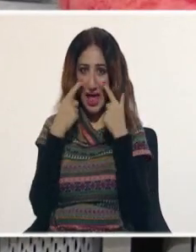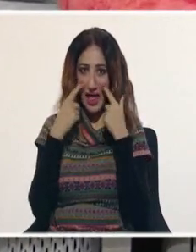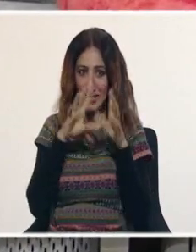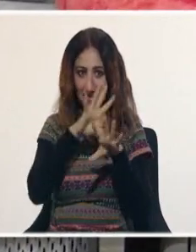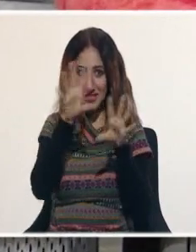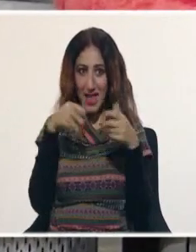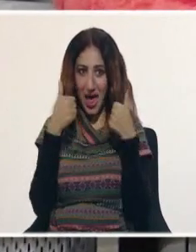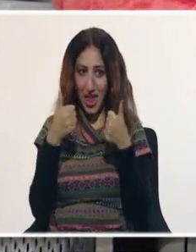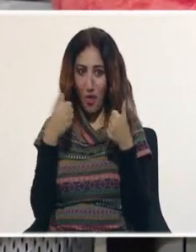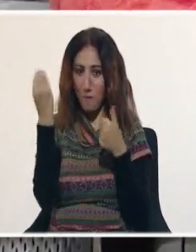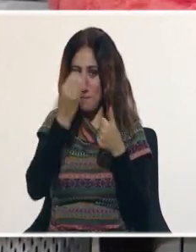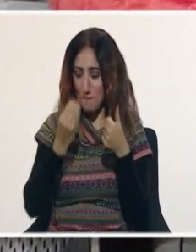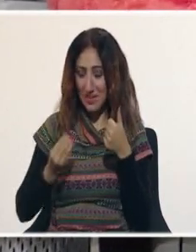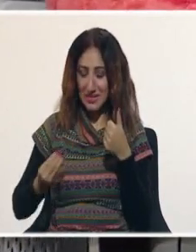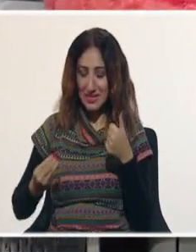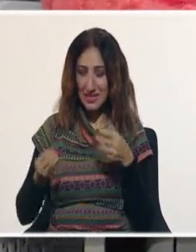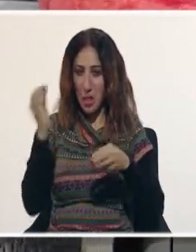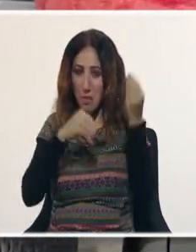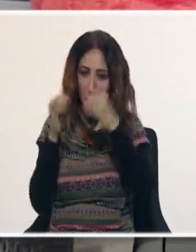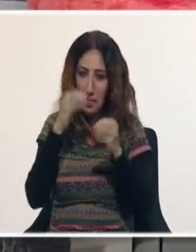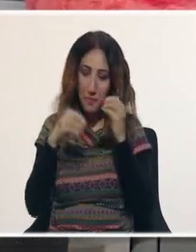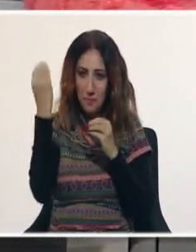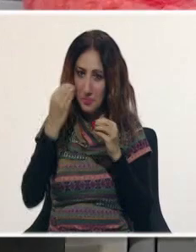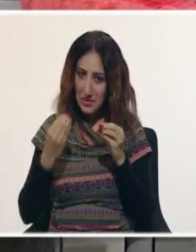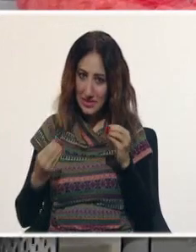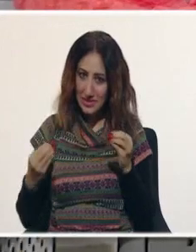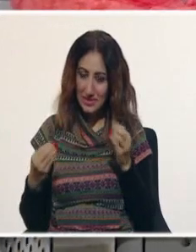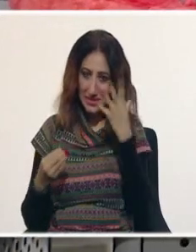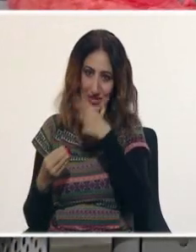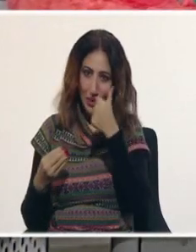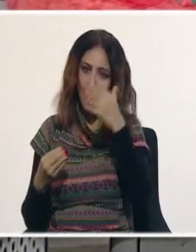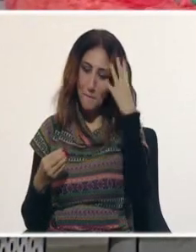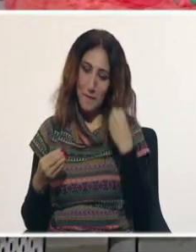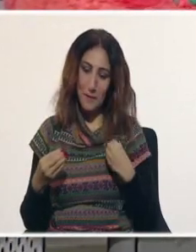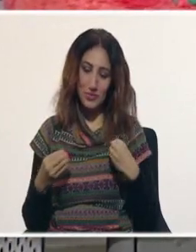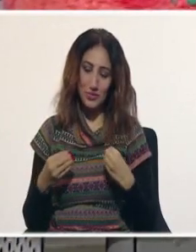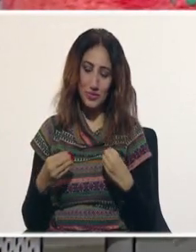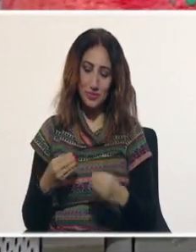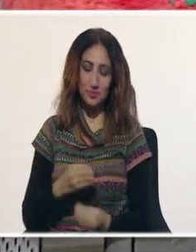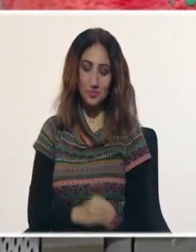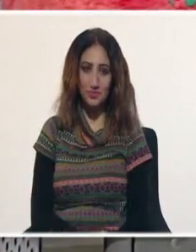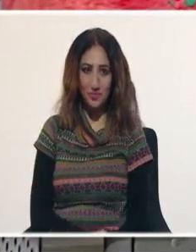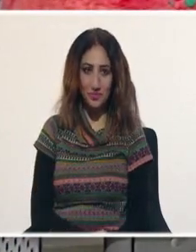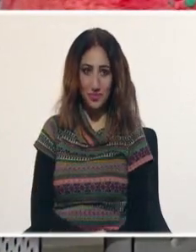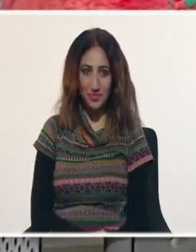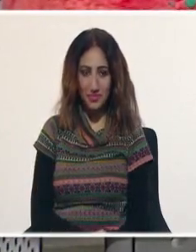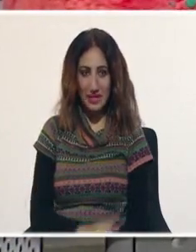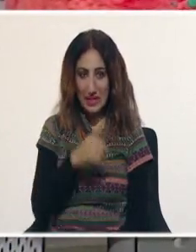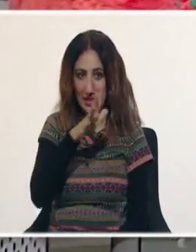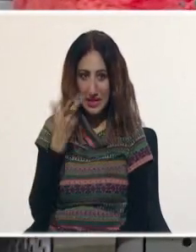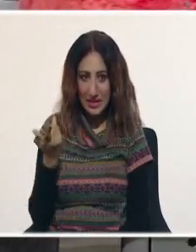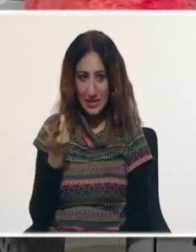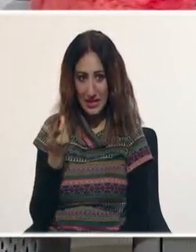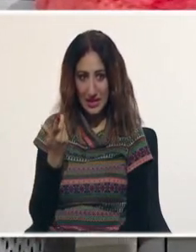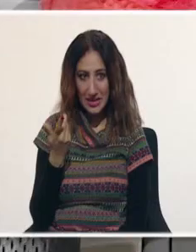بالشكل الجميل البسيط، والأهم من كده إنك تفهم السبب وراء أي حاجة وتستمتع بيها كمان. إيه بقى اللي حصل دلوقتي؟ اللي حصل